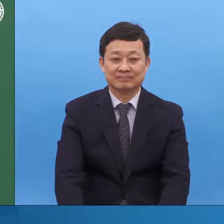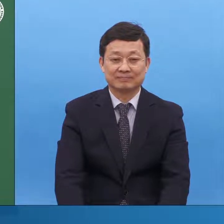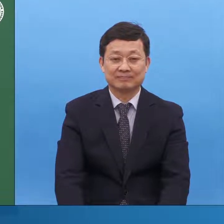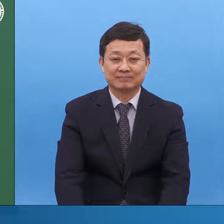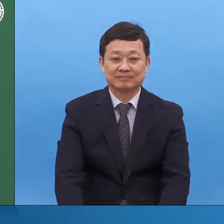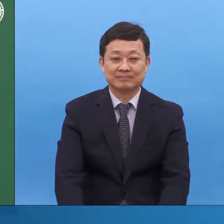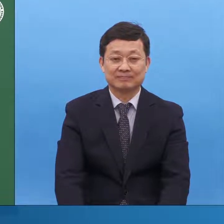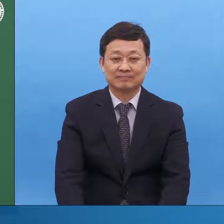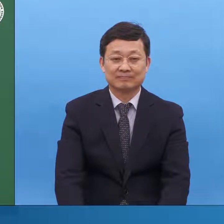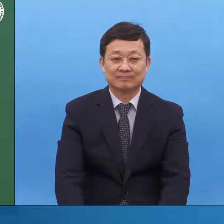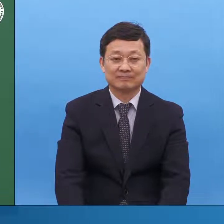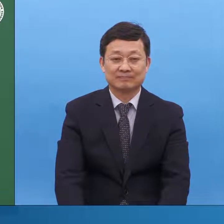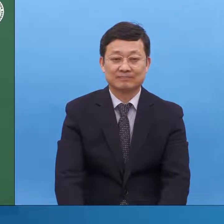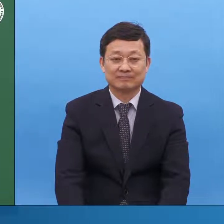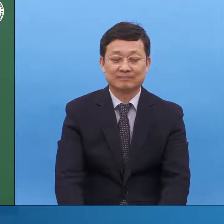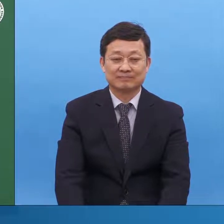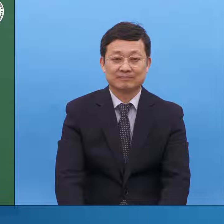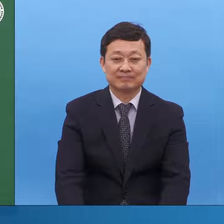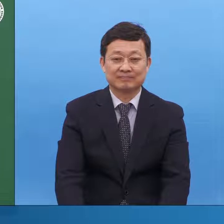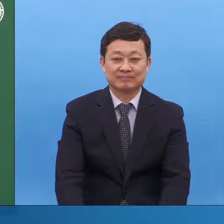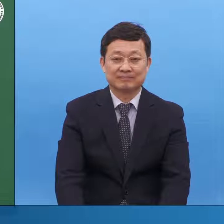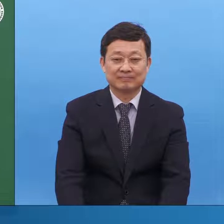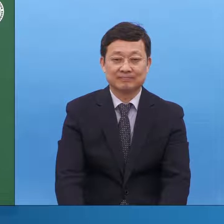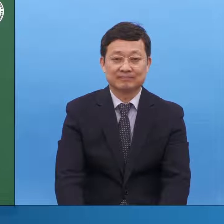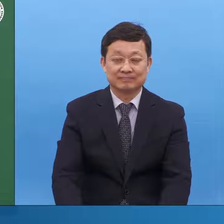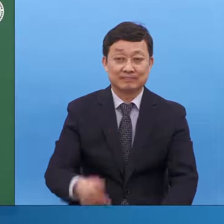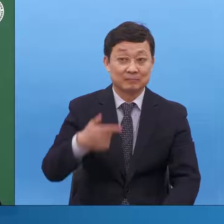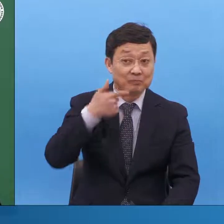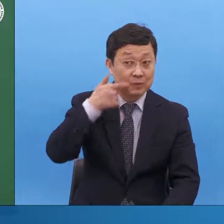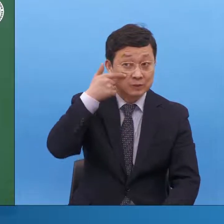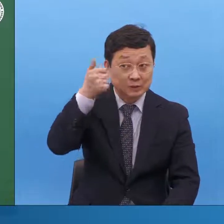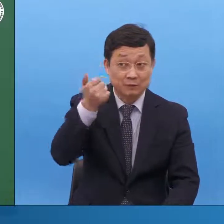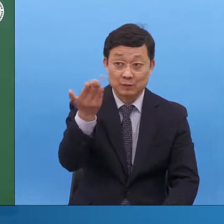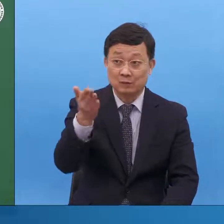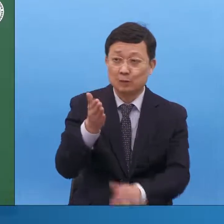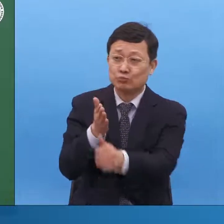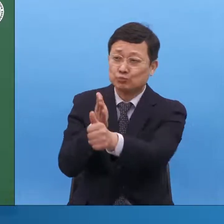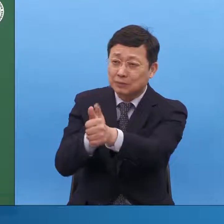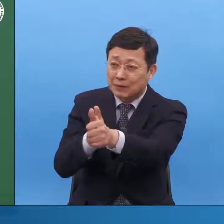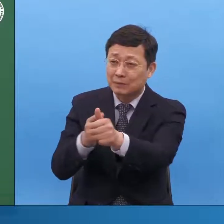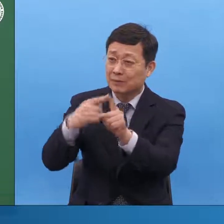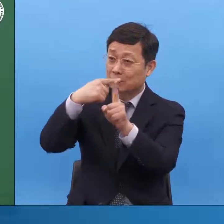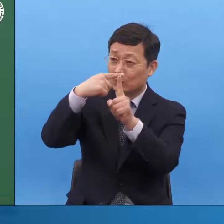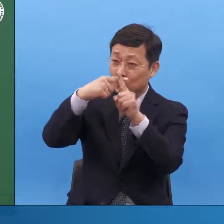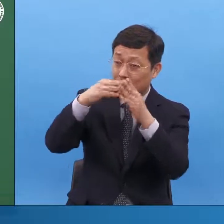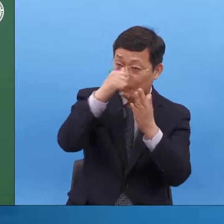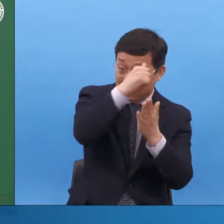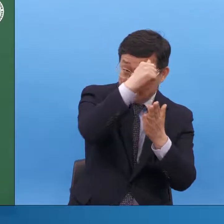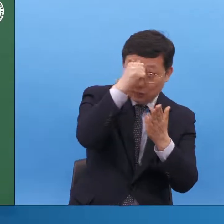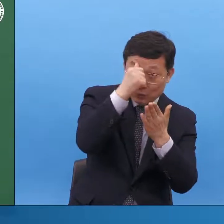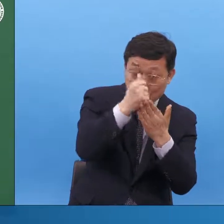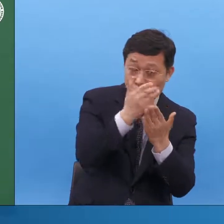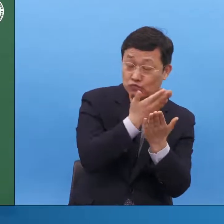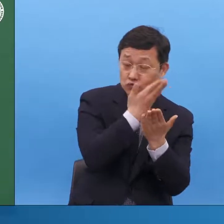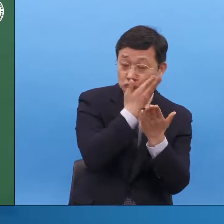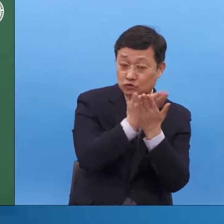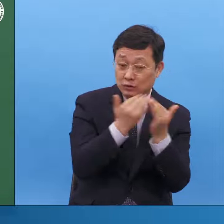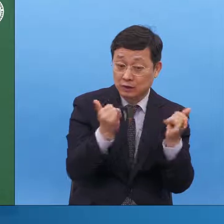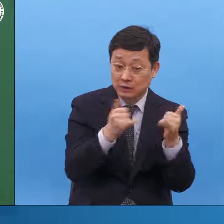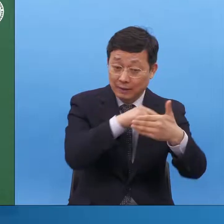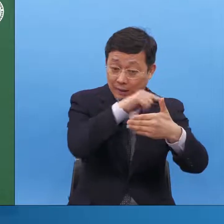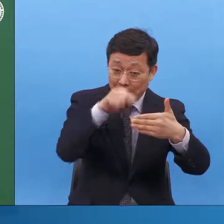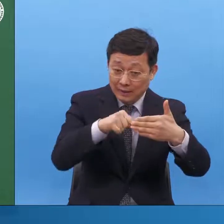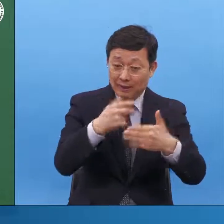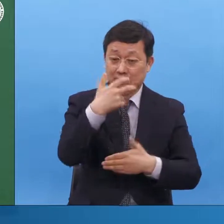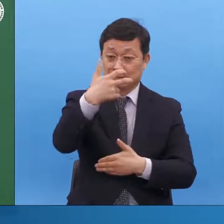전도만 하는 지교회 여러분이 만들어 보세요. For our pastors, our church officers, as well as our elders who are participating in our church office graduate